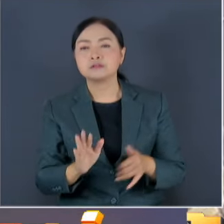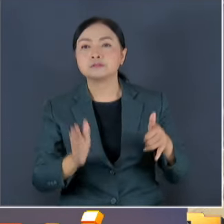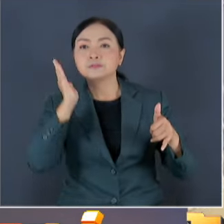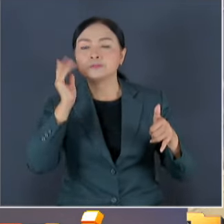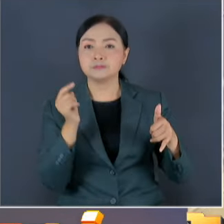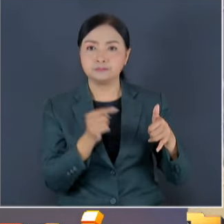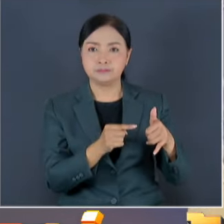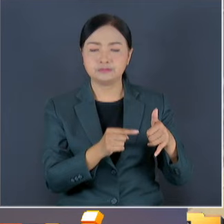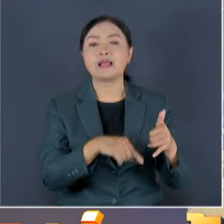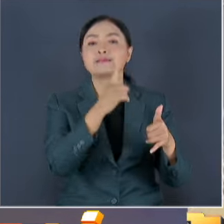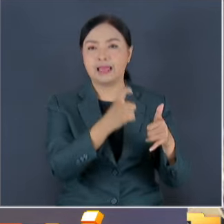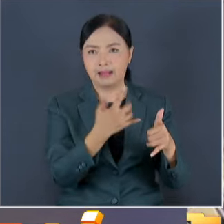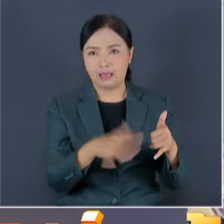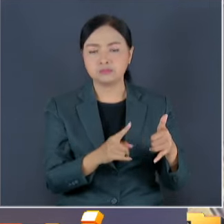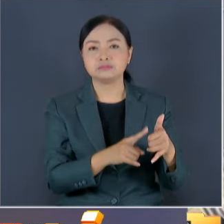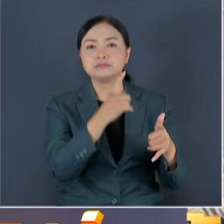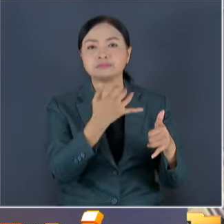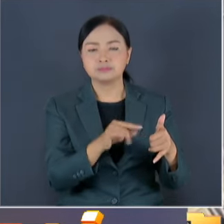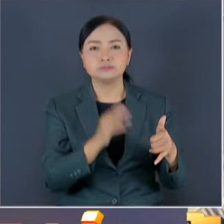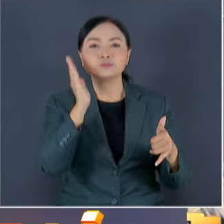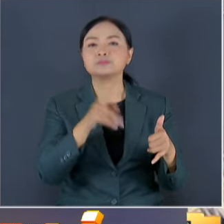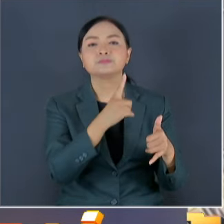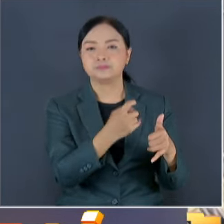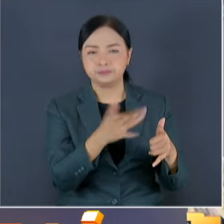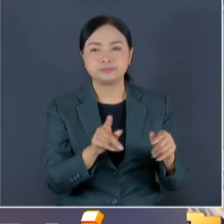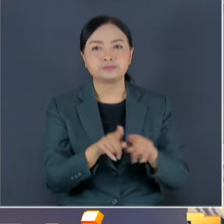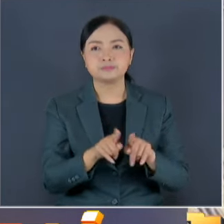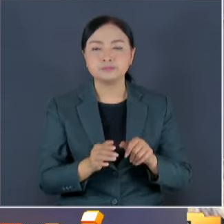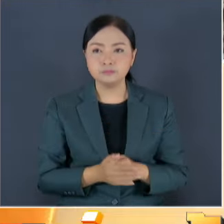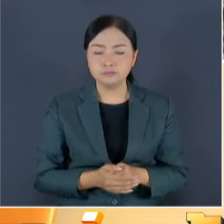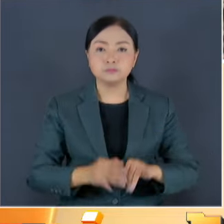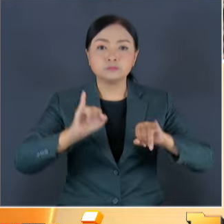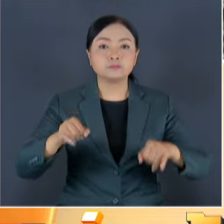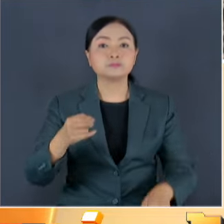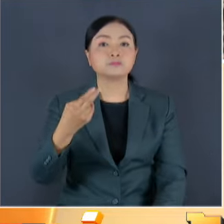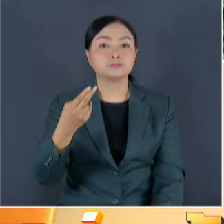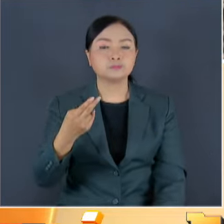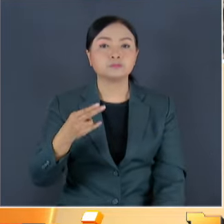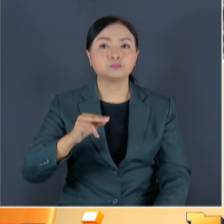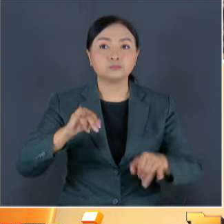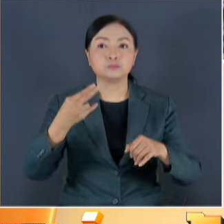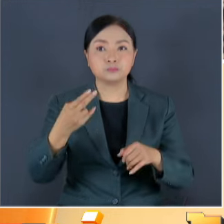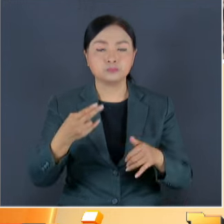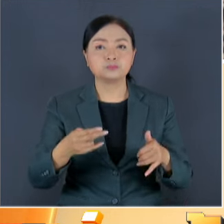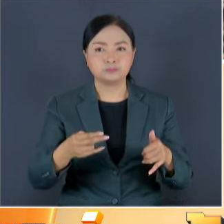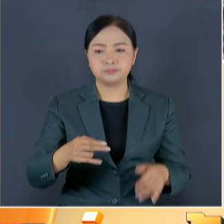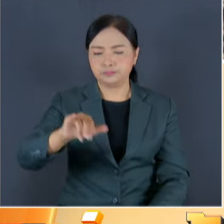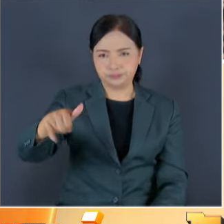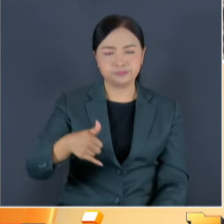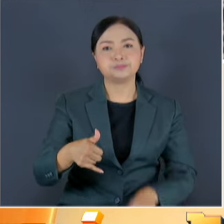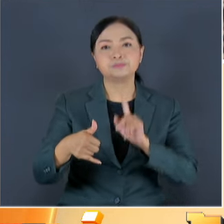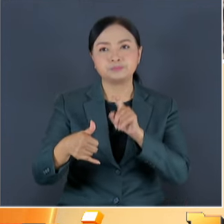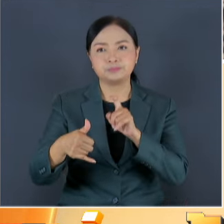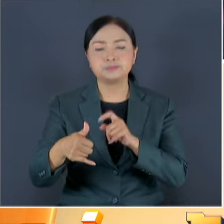ของเสียชัดเสียชีวิตแล้วนะครับขณะเดียวกันตำรวจก็เตรียมเรียกเจ้าของปืนที่เสียชัดใช้ก่อเหตุเนี่ยยิงน้องหวานเจี๊ยบเนี่ยมาสอบปากค